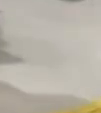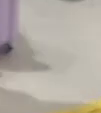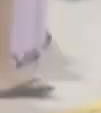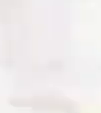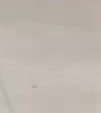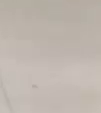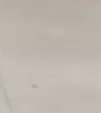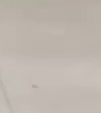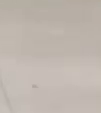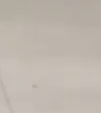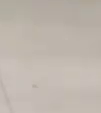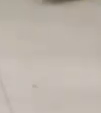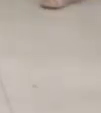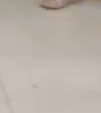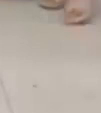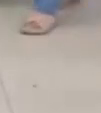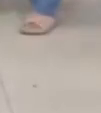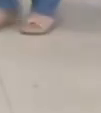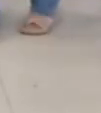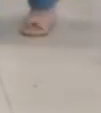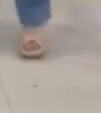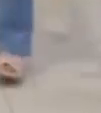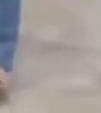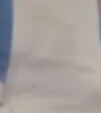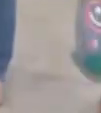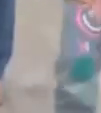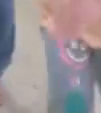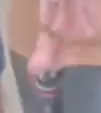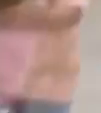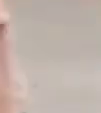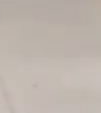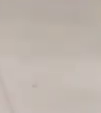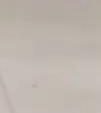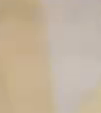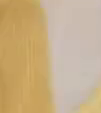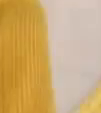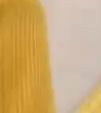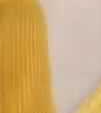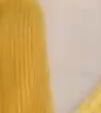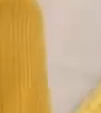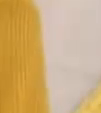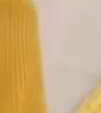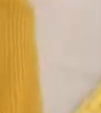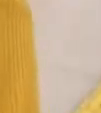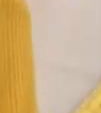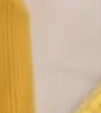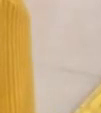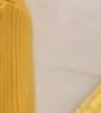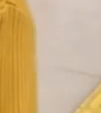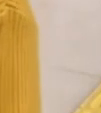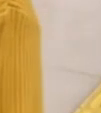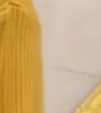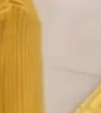halaman. Karena tiketnya udah sulit ya, dari minggu lalu pun udah habis yang hari Sabtu. Sebenarnya lebih untuk ngincar waktunya aja